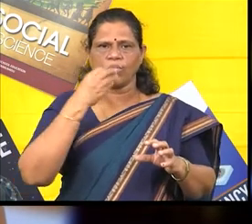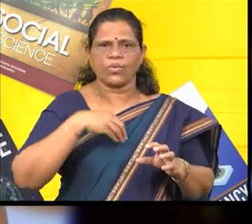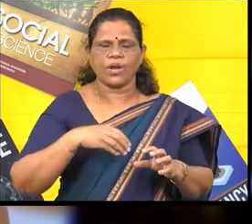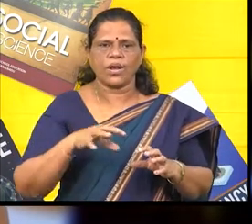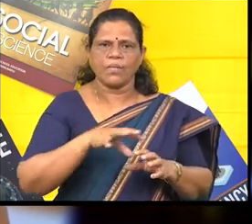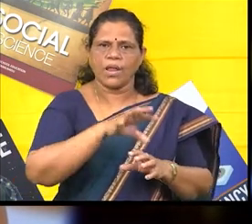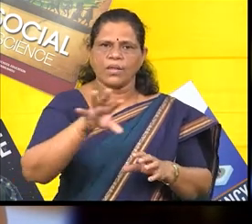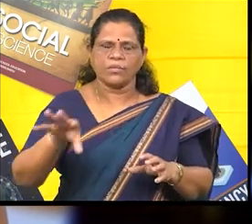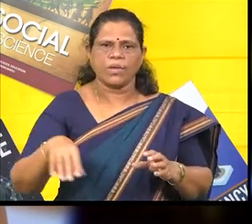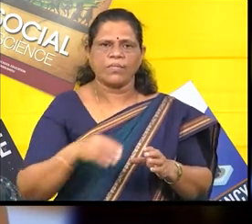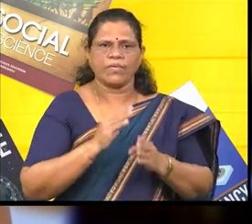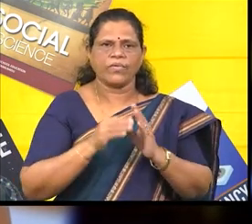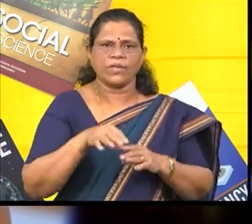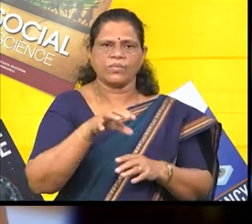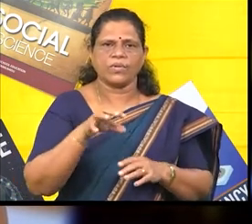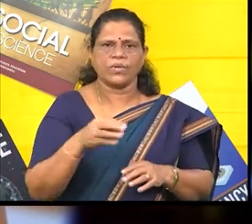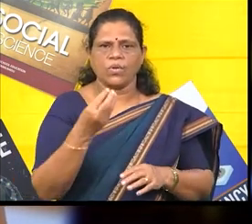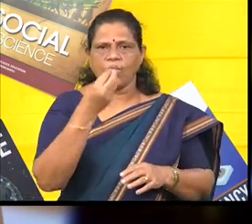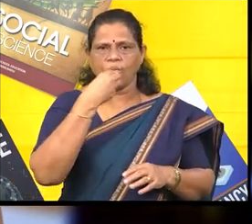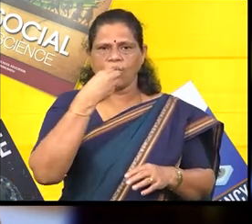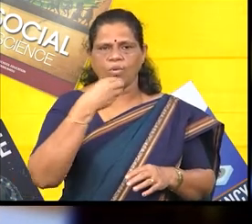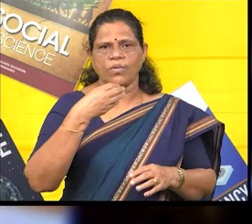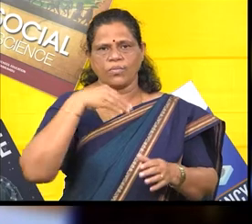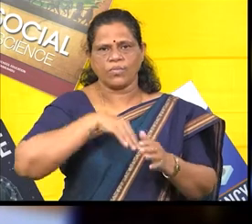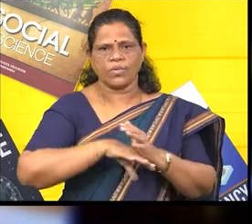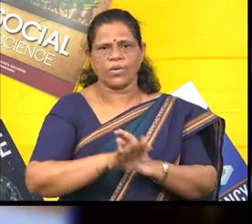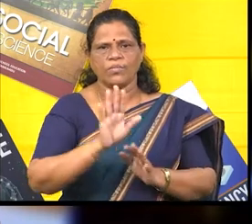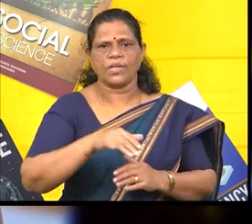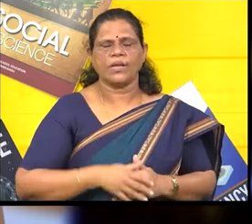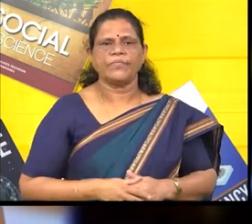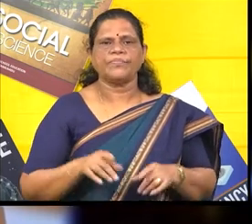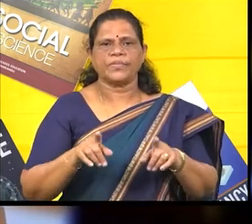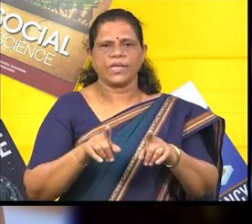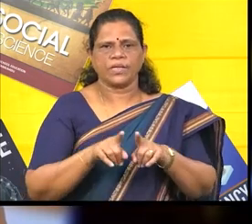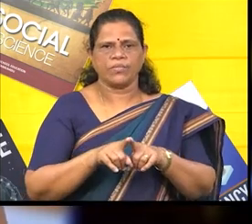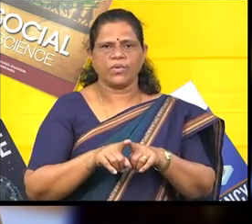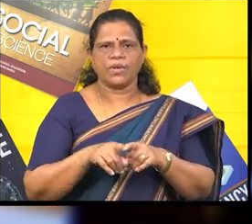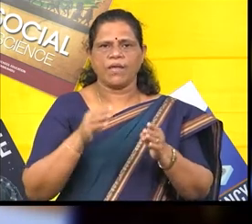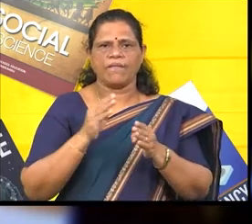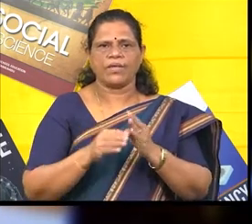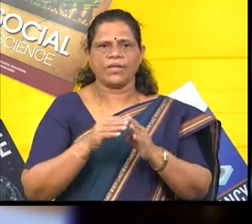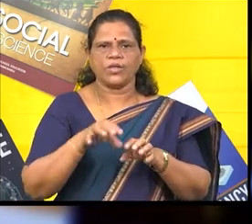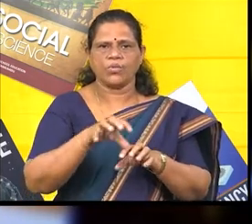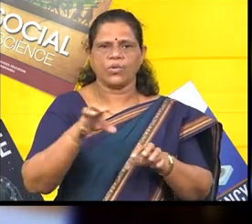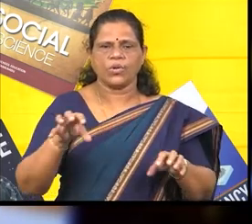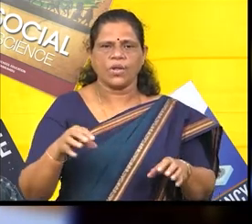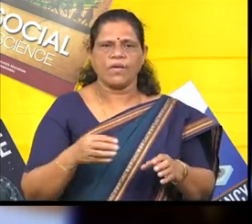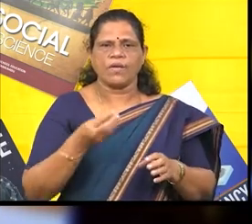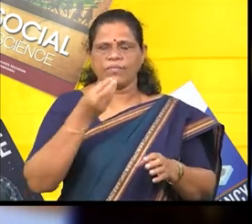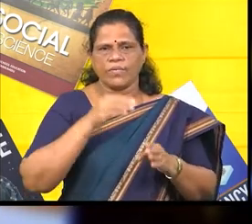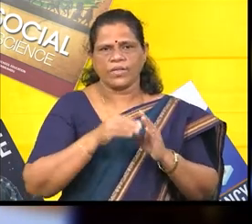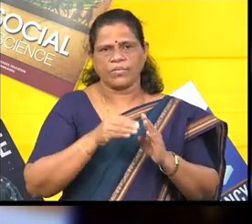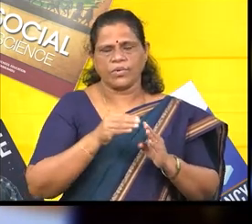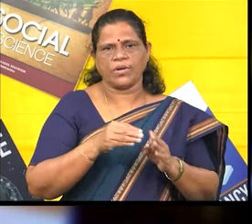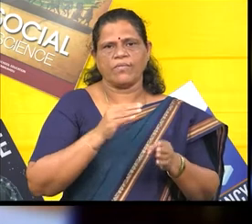அன்றாட பயன்படுத்தக்கூடிய பொருட்கள் அனைத்துமே வேதிப்பொருட்கள் தான். உணவுப் பொருட்களும் அதில் அடங்கியவை தான். அந்த மாதிரி வேதிப்பொருட்கள் தான் உணவுகள்,